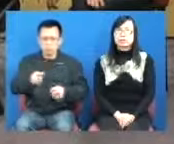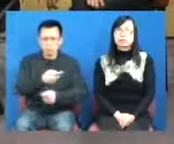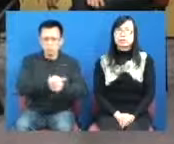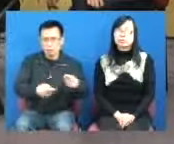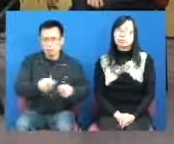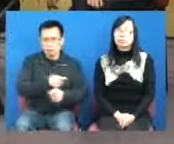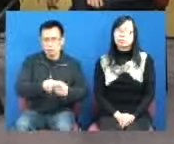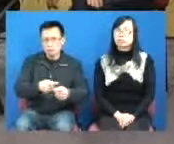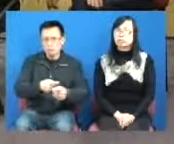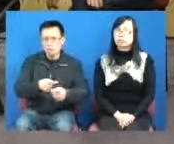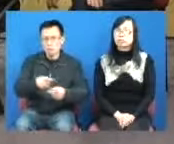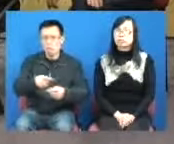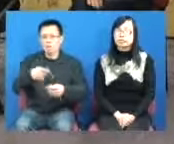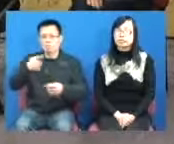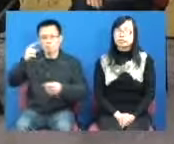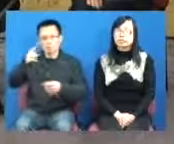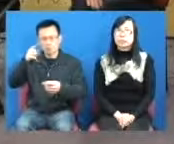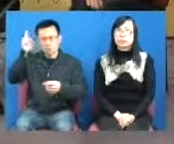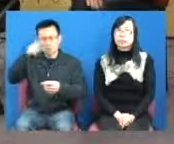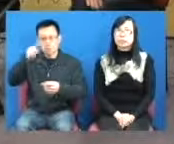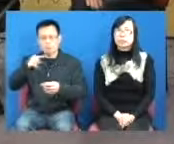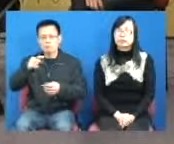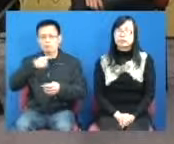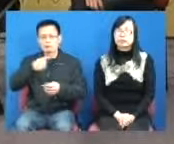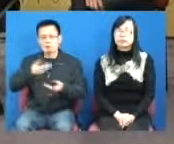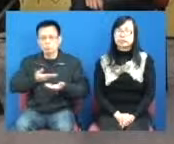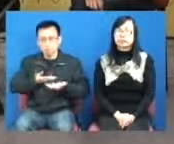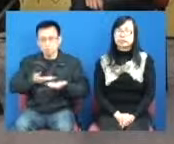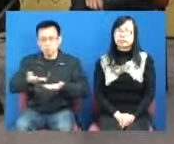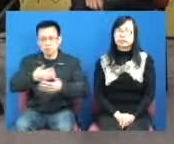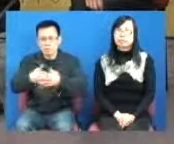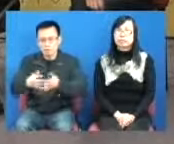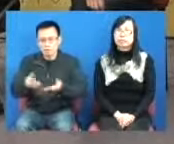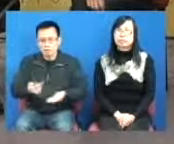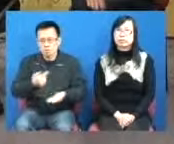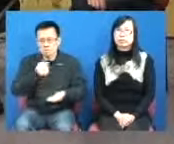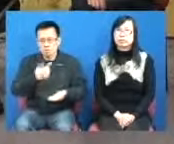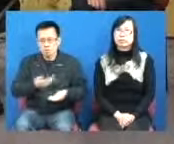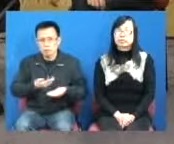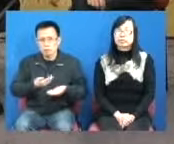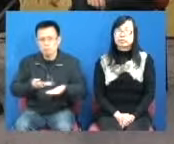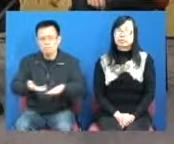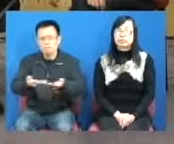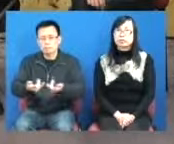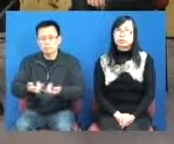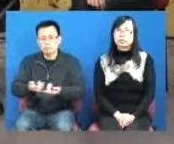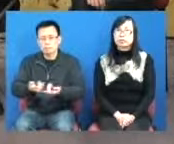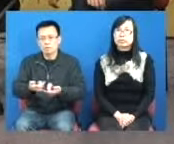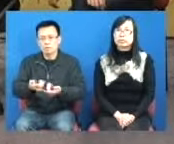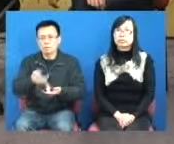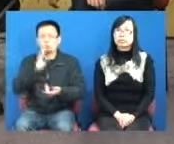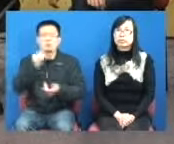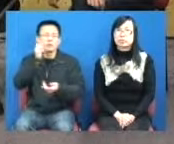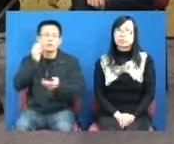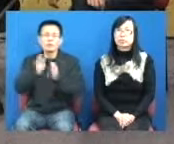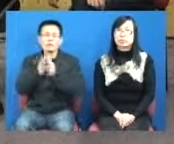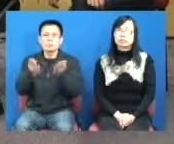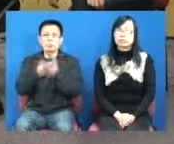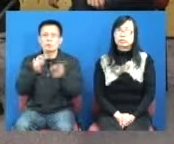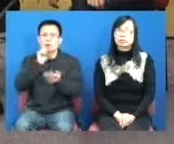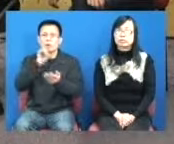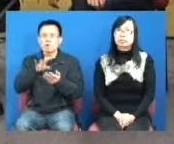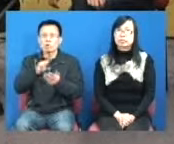每一次你要送禮的時候都是送給這幫人我們叫做就是現在有個Facebook上面有個說法是不是叫